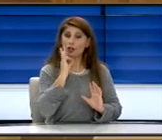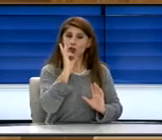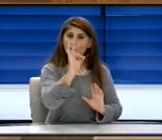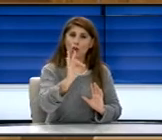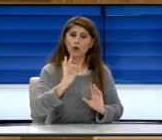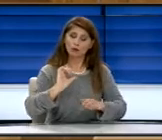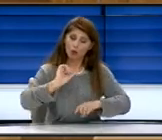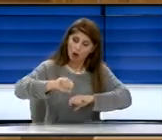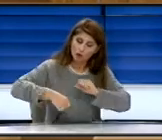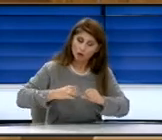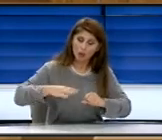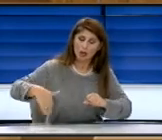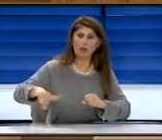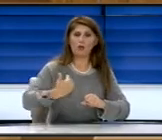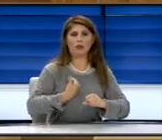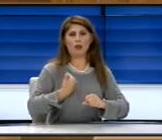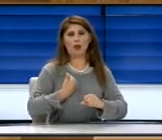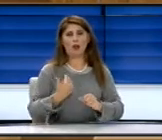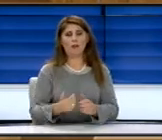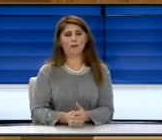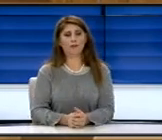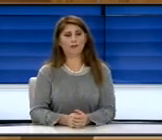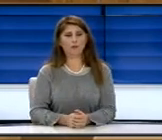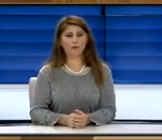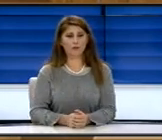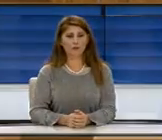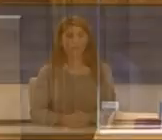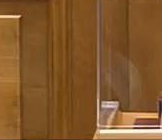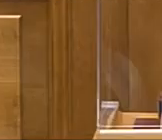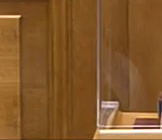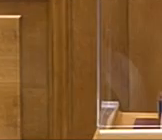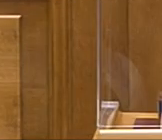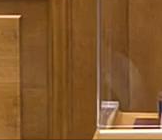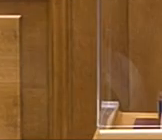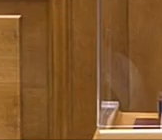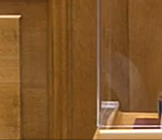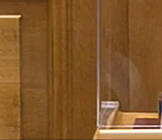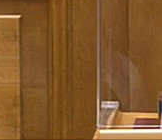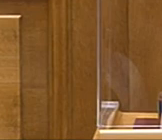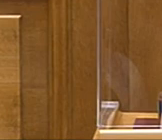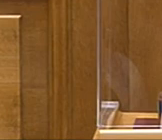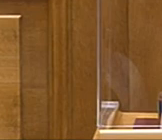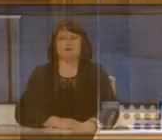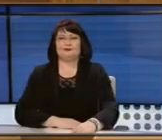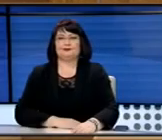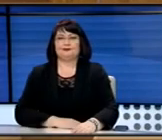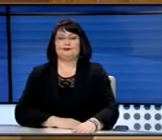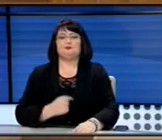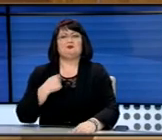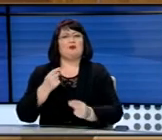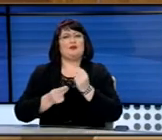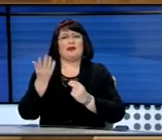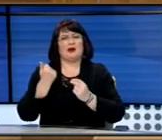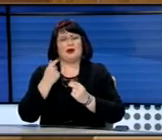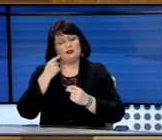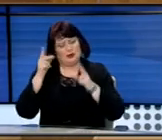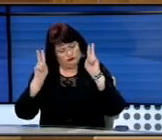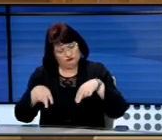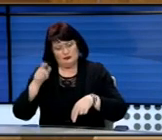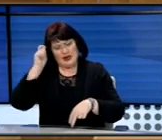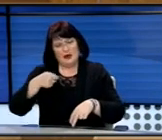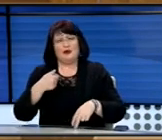τον αγωνιζόμενο λαό και την νεολαία. Και εμείς δεν έχουμε κανένα πρόβλημα να αναγνωρίσουμε ότι η